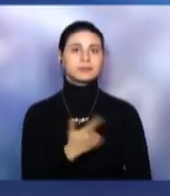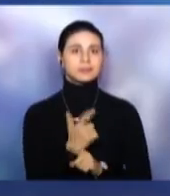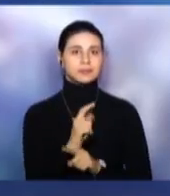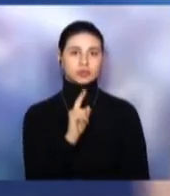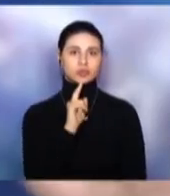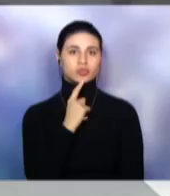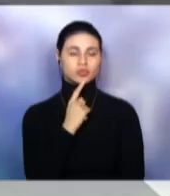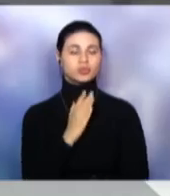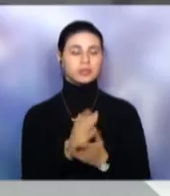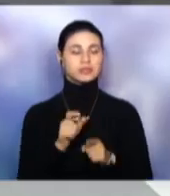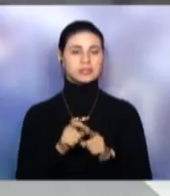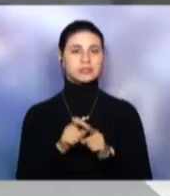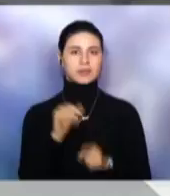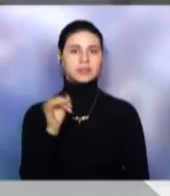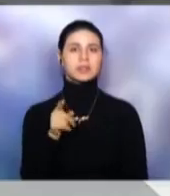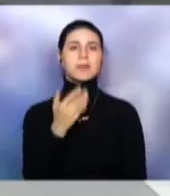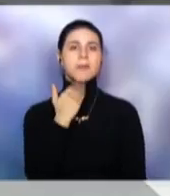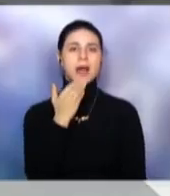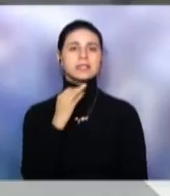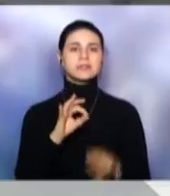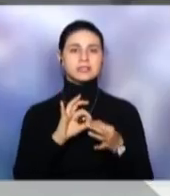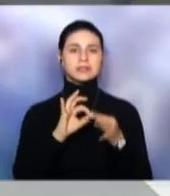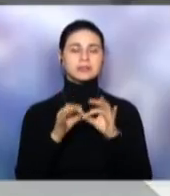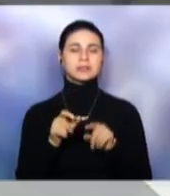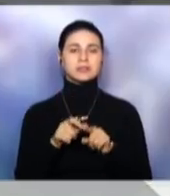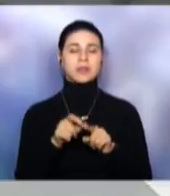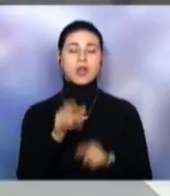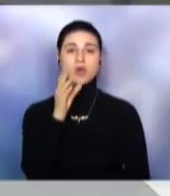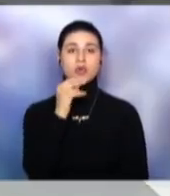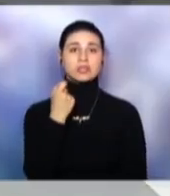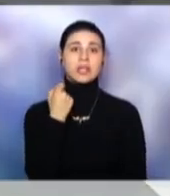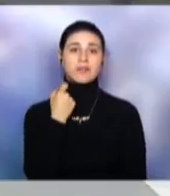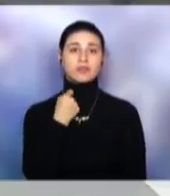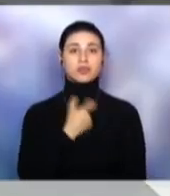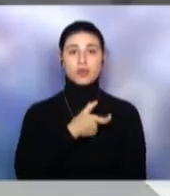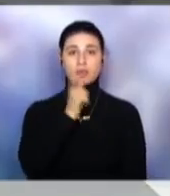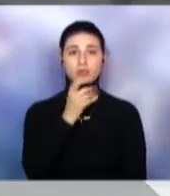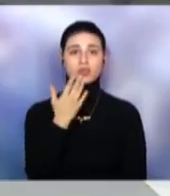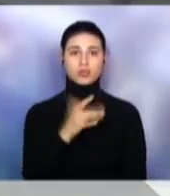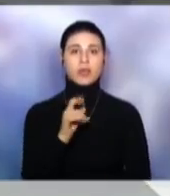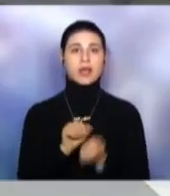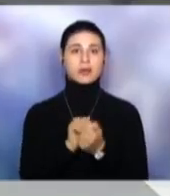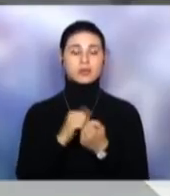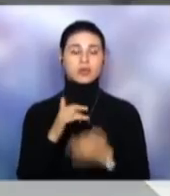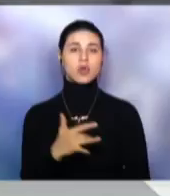ამბავი გითხარით, მოდით ახლა უფრო მარტივად ვითხრათ. ალკოჰოლის დაშლის პროდუქტები მოქმედებენ გულის